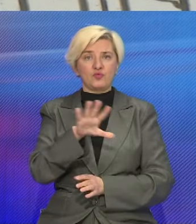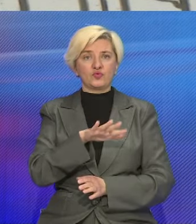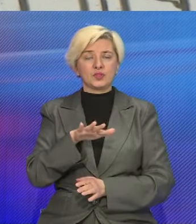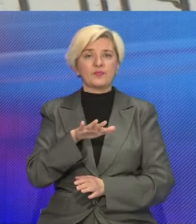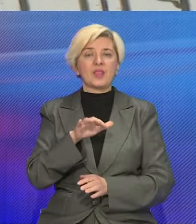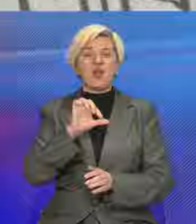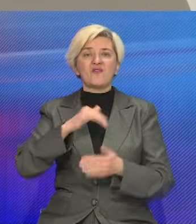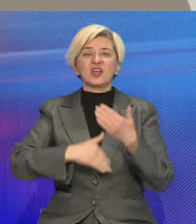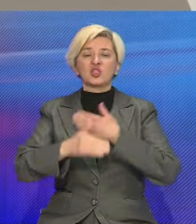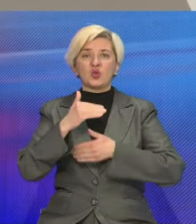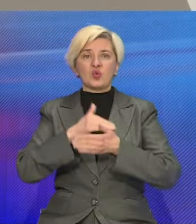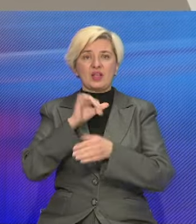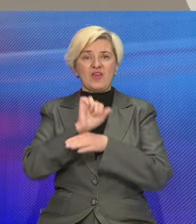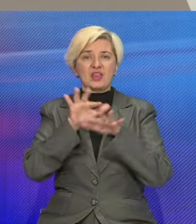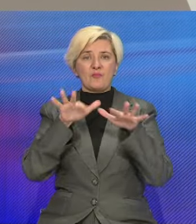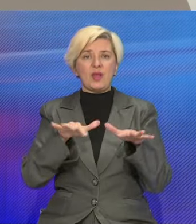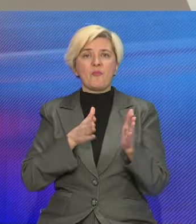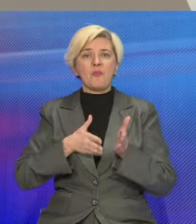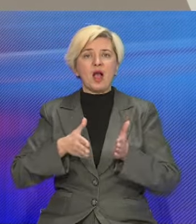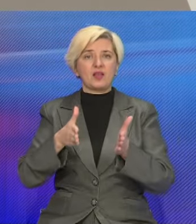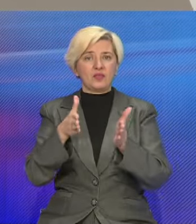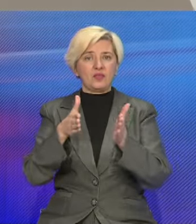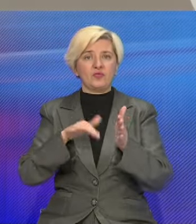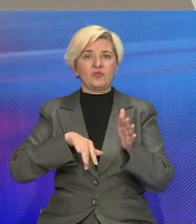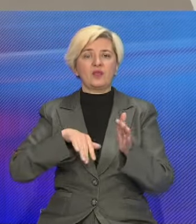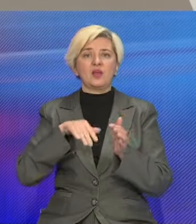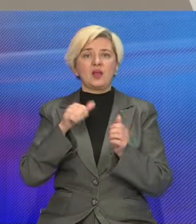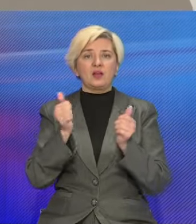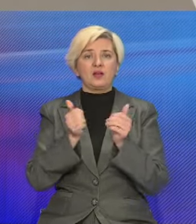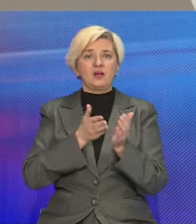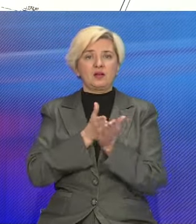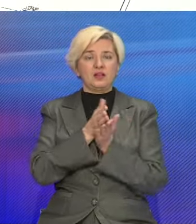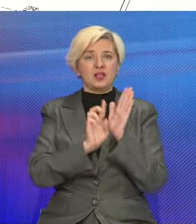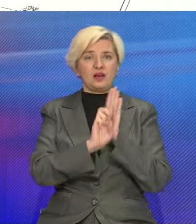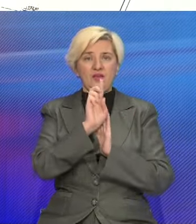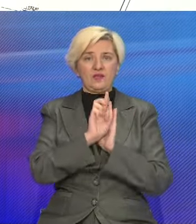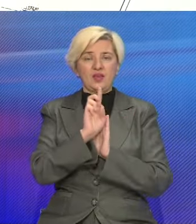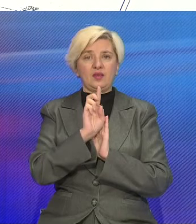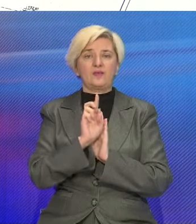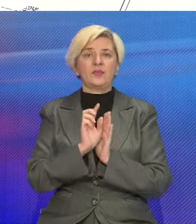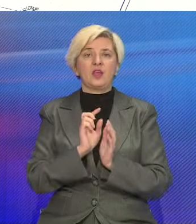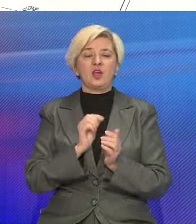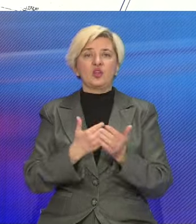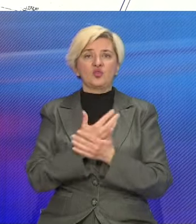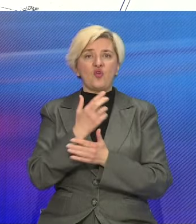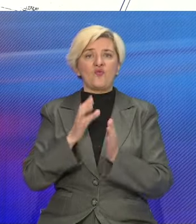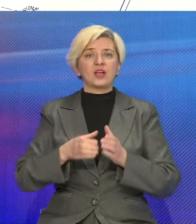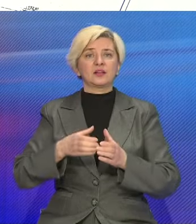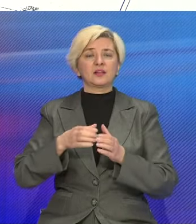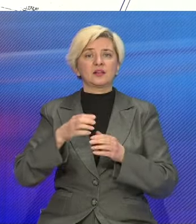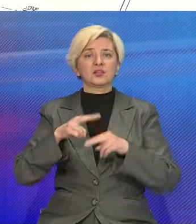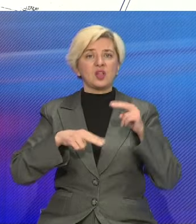пляцовці по ходу руху до Борисоглебській царкви, з лівого боку на узвыше. Нове сооруження не должно було по своїм